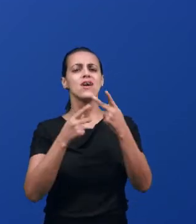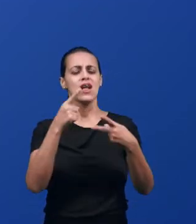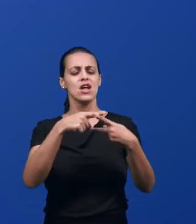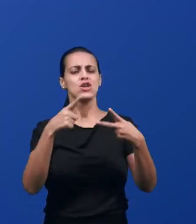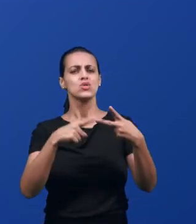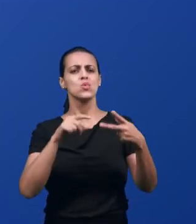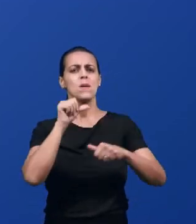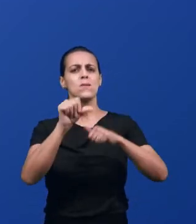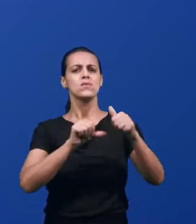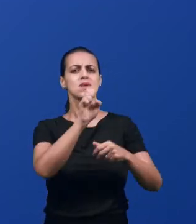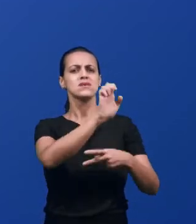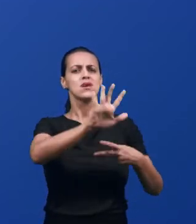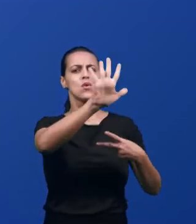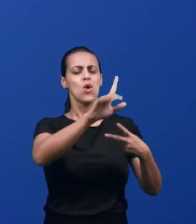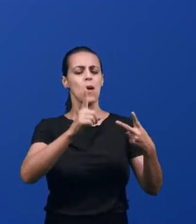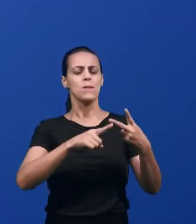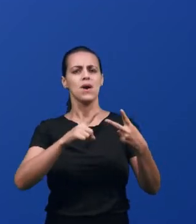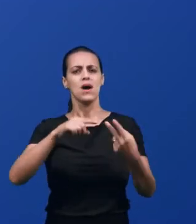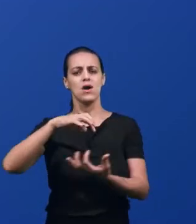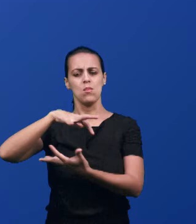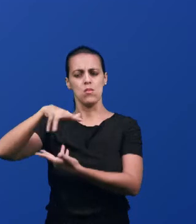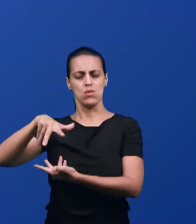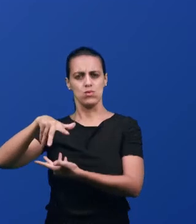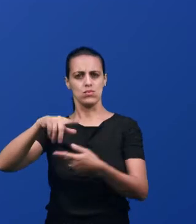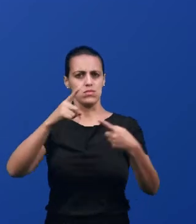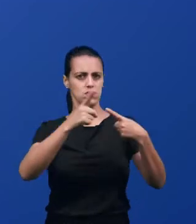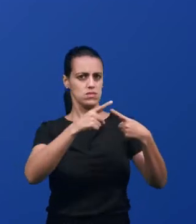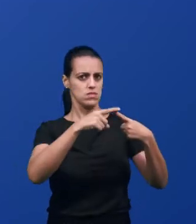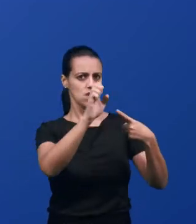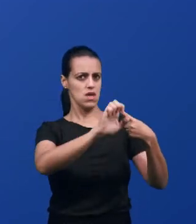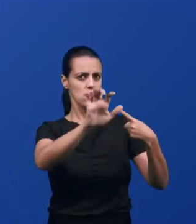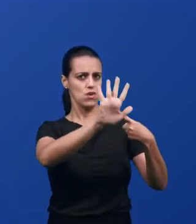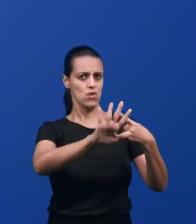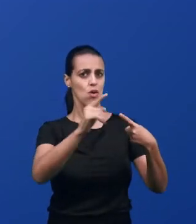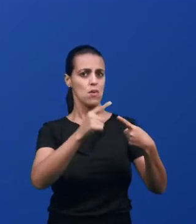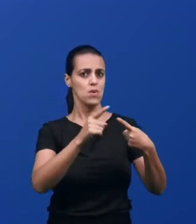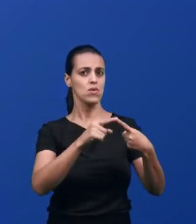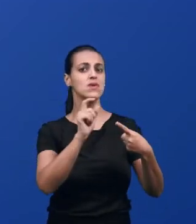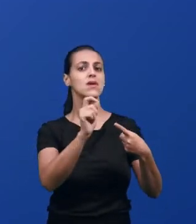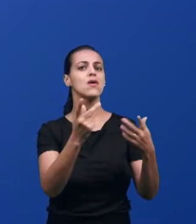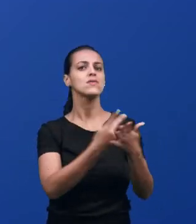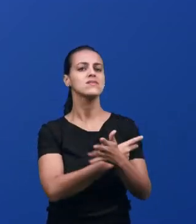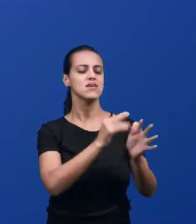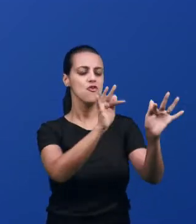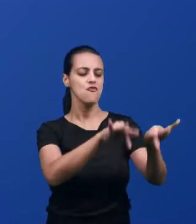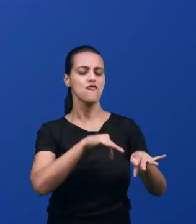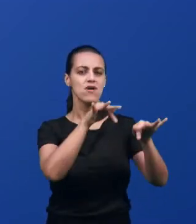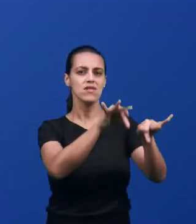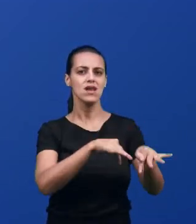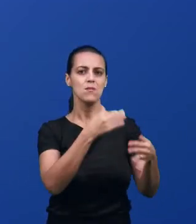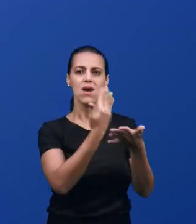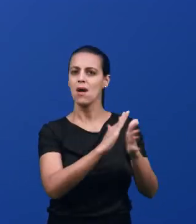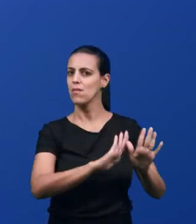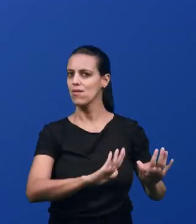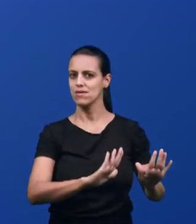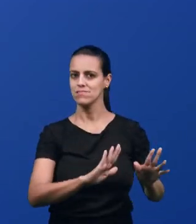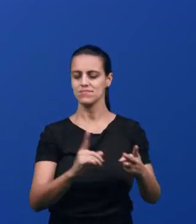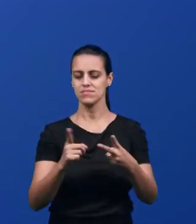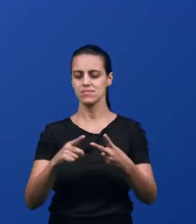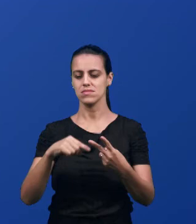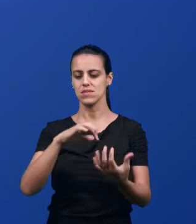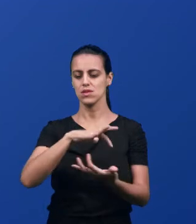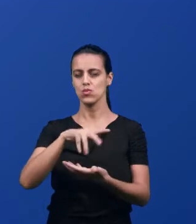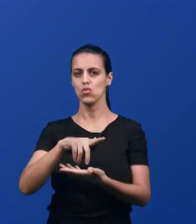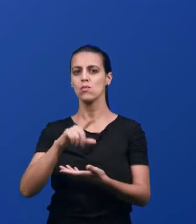parle. Citer deux changements, une dans l'Europe et dans le monde. En Europe a été donc la fin